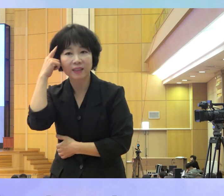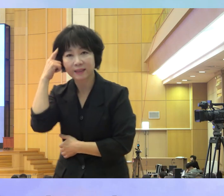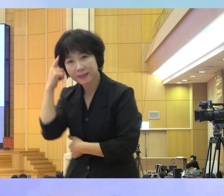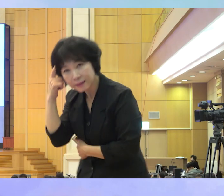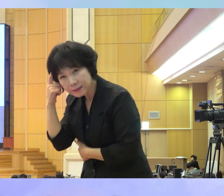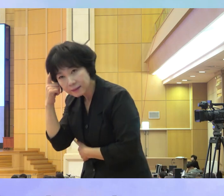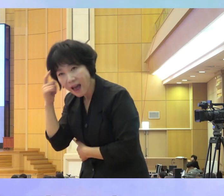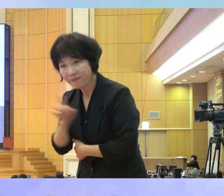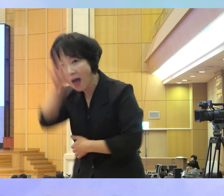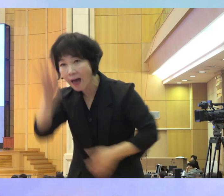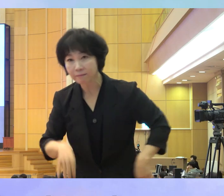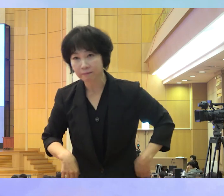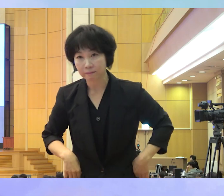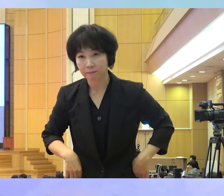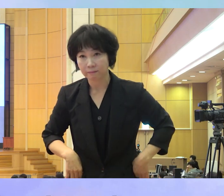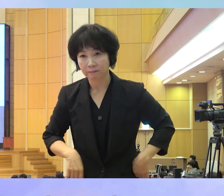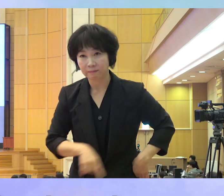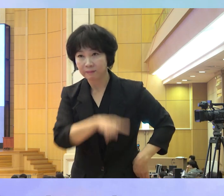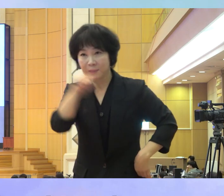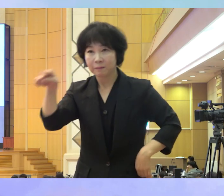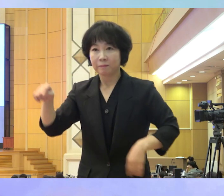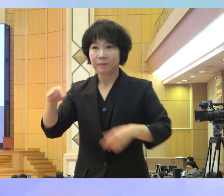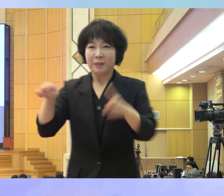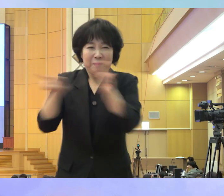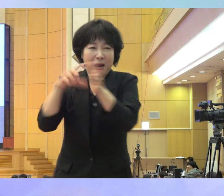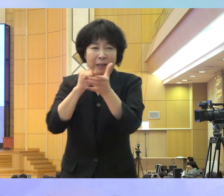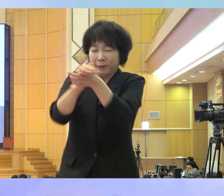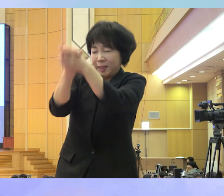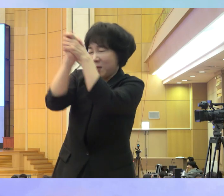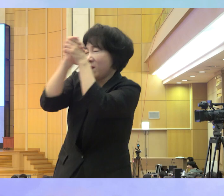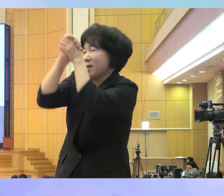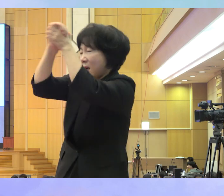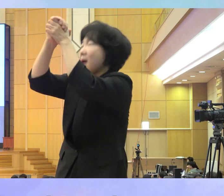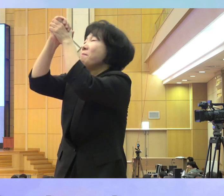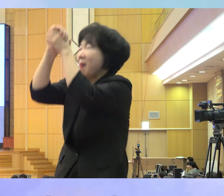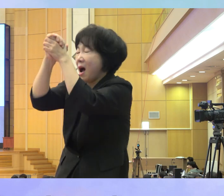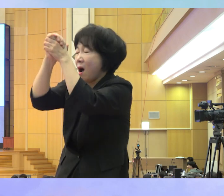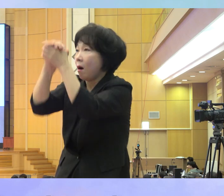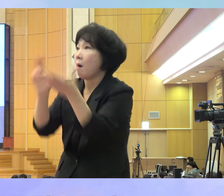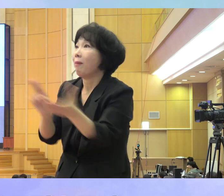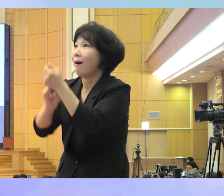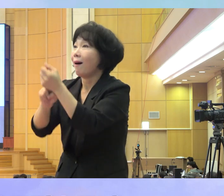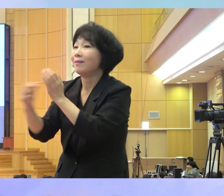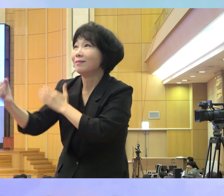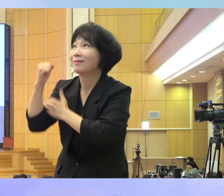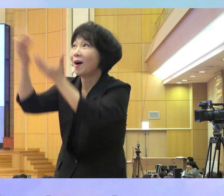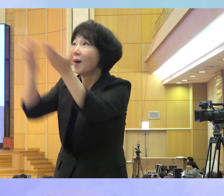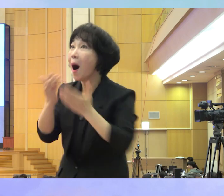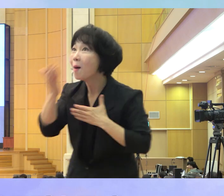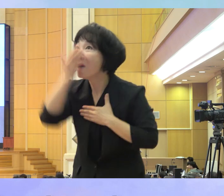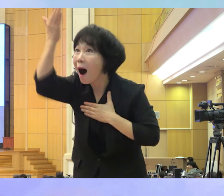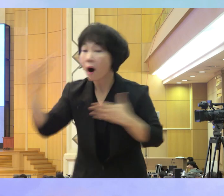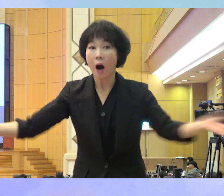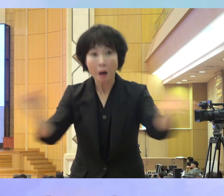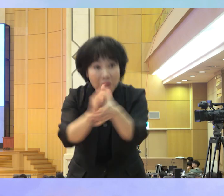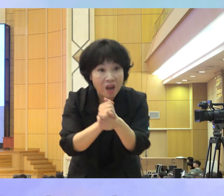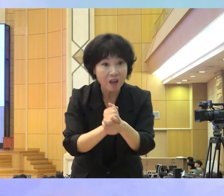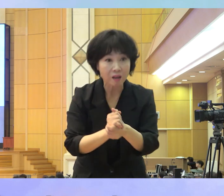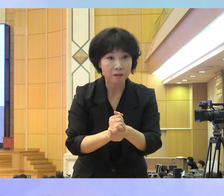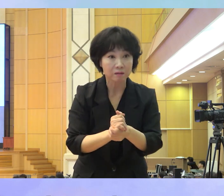믿음의 기도는, 믿음의 간구는 역사하는 힘이 많으리라. 엄청난 주의 능력이 나타나는